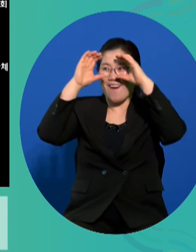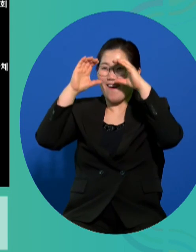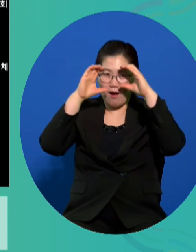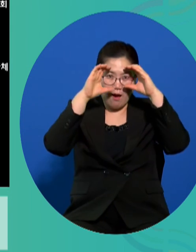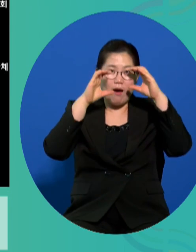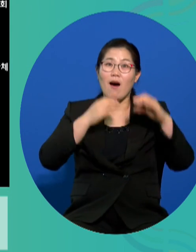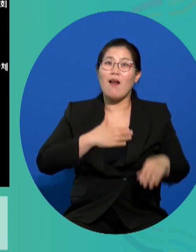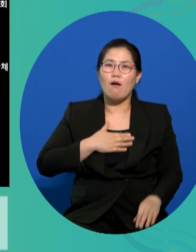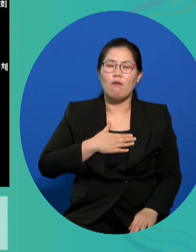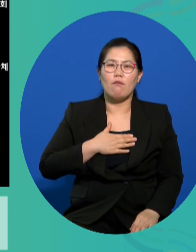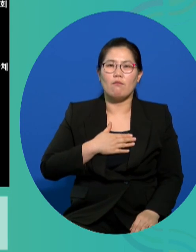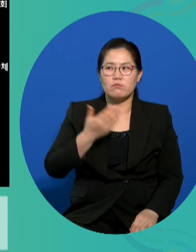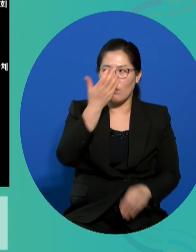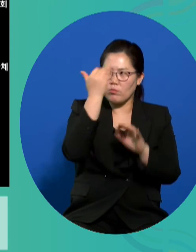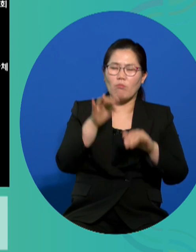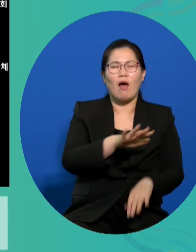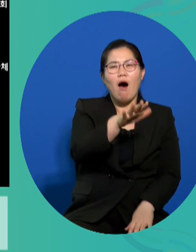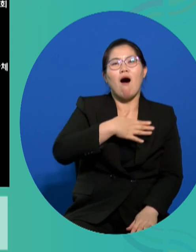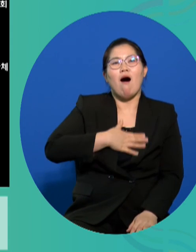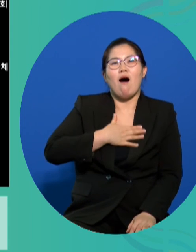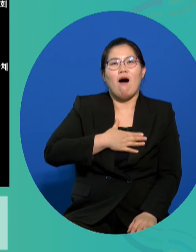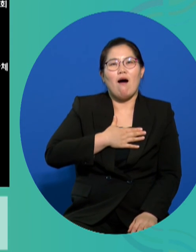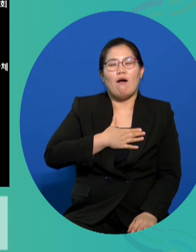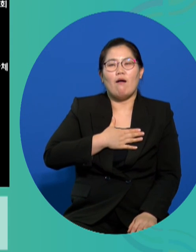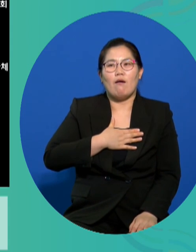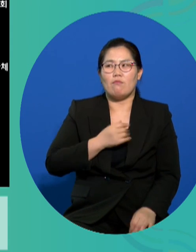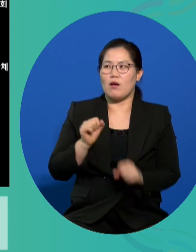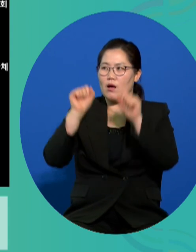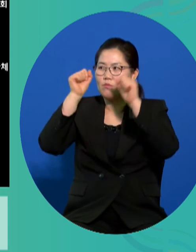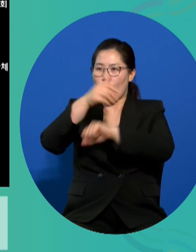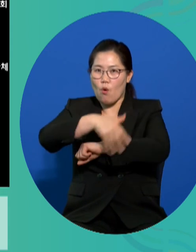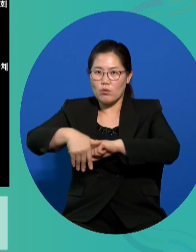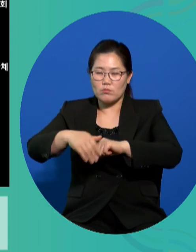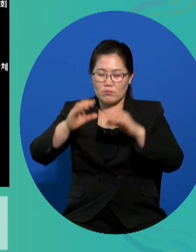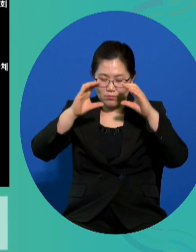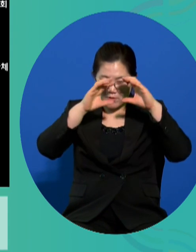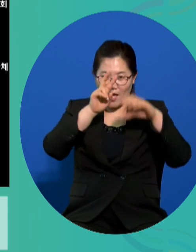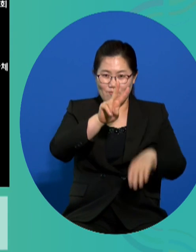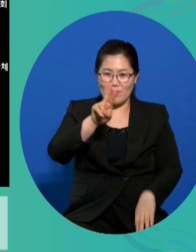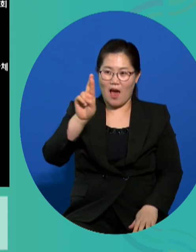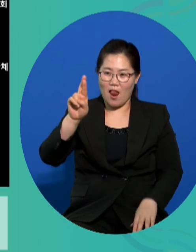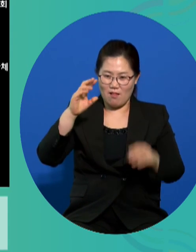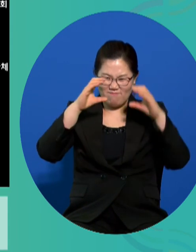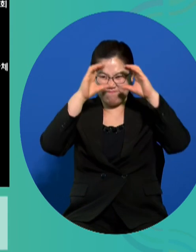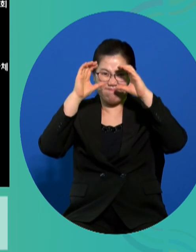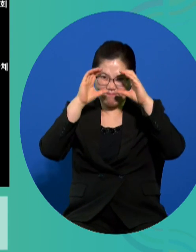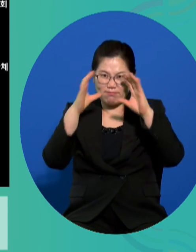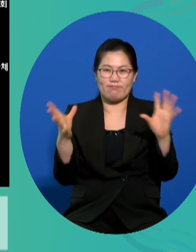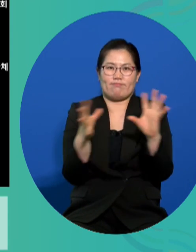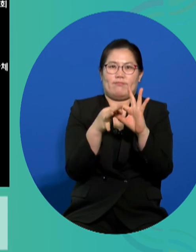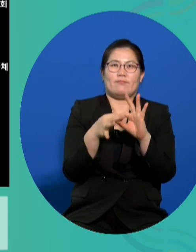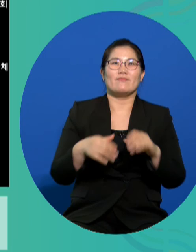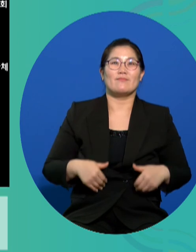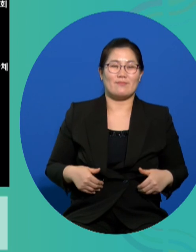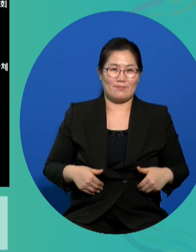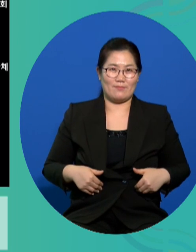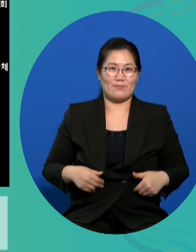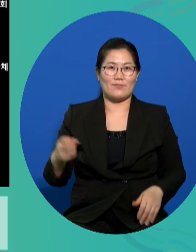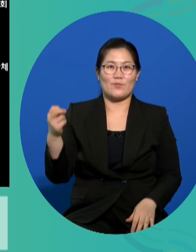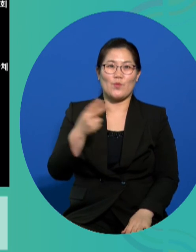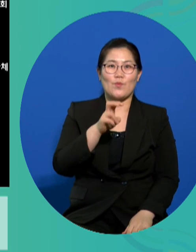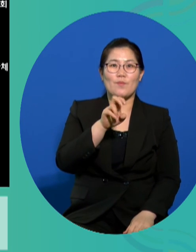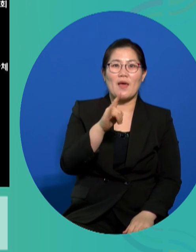압니다. 이 스포츠도 여기 연계해야 됩니다. 그래야지 우리가 가치도 창출하고 만들 수가 있습니다. 메타버스 다 아시잖아요,